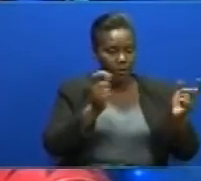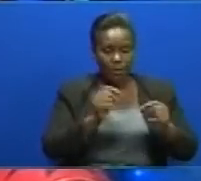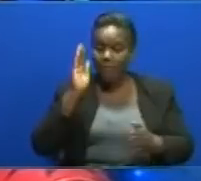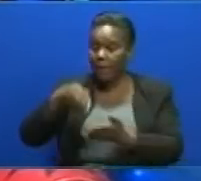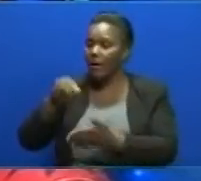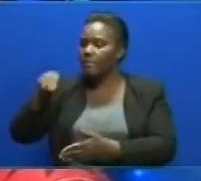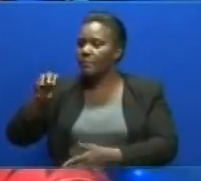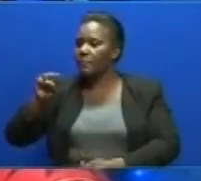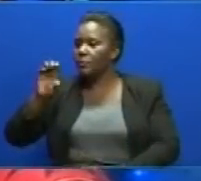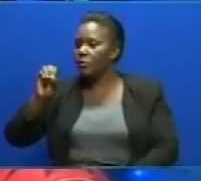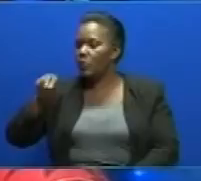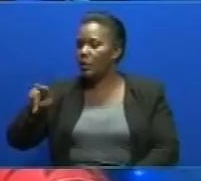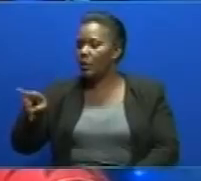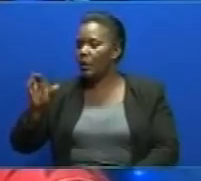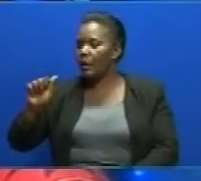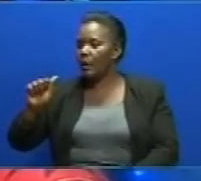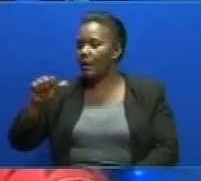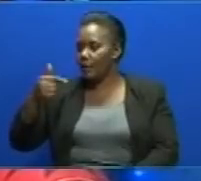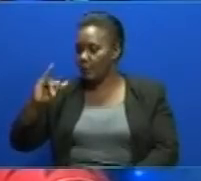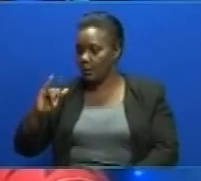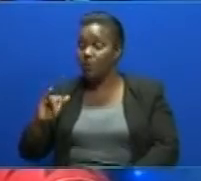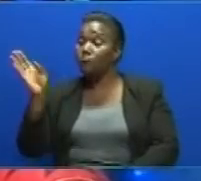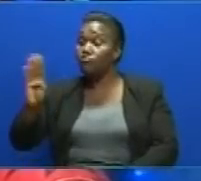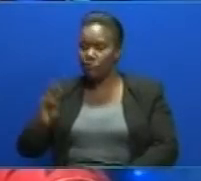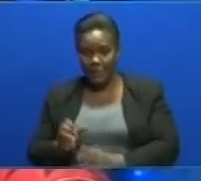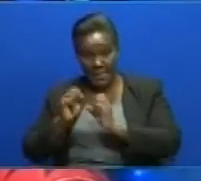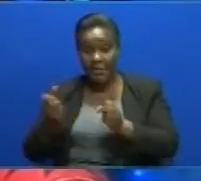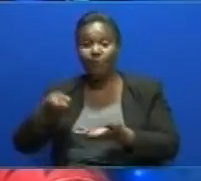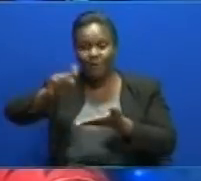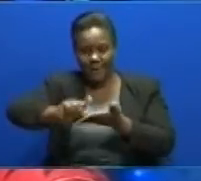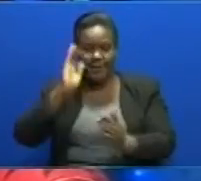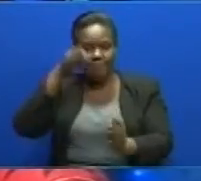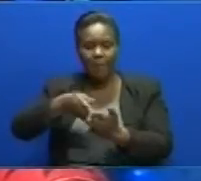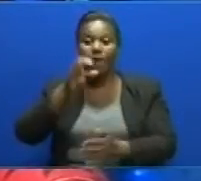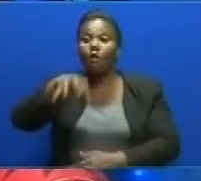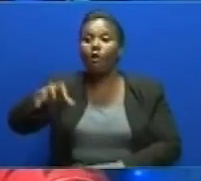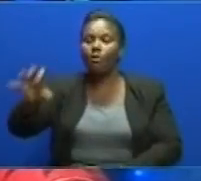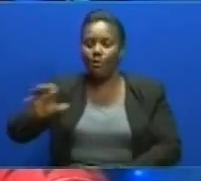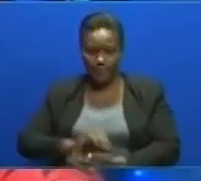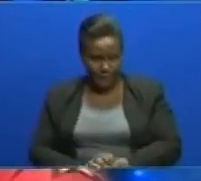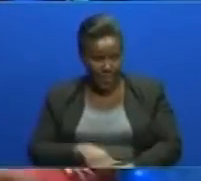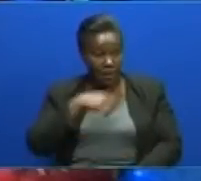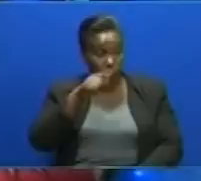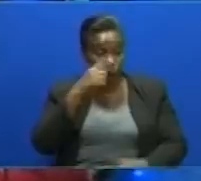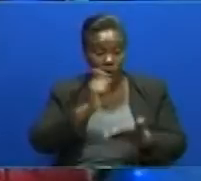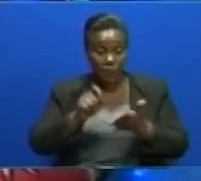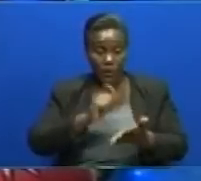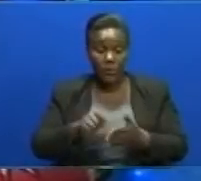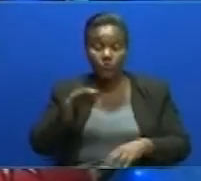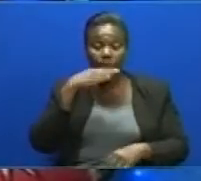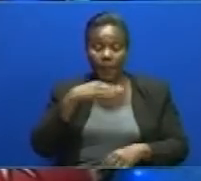sasa kazi hiyo itafanyika hadi DRC. Akizungumza na waandishi wa habari mara baada ya kutiliana